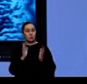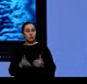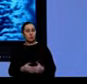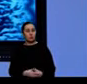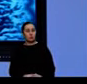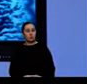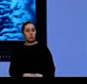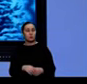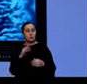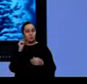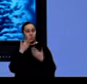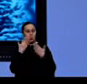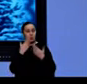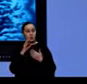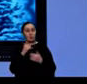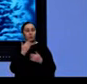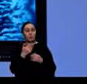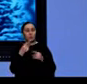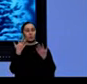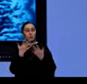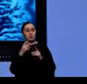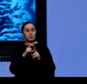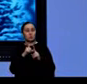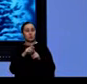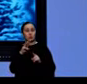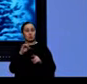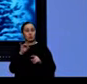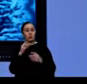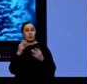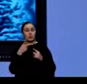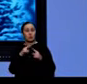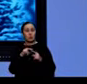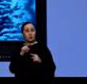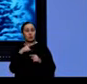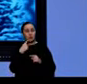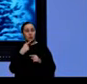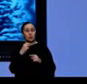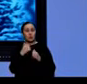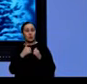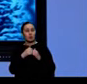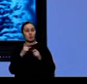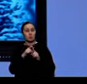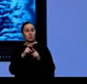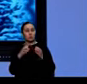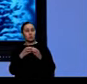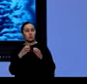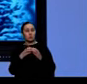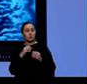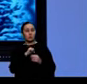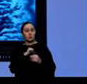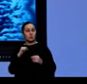o'taman. O'qing, ular qaysi so'z turkumi ekanini ayting. Har bir so'z